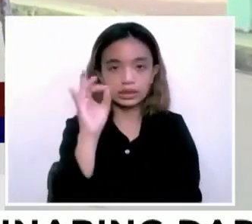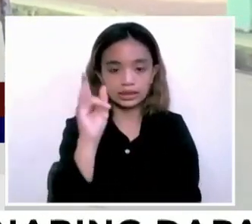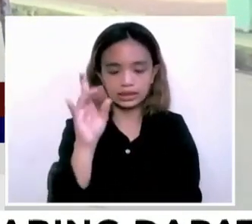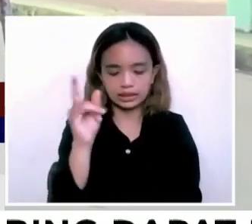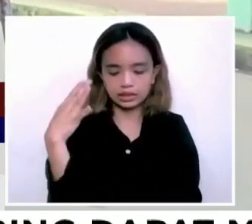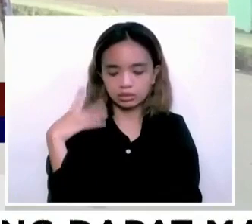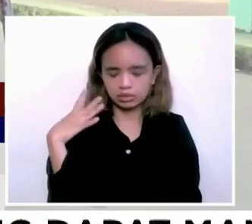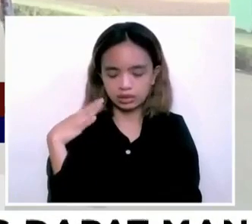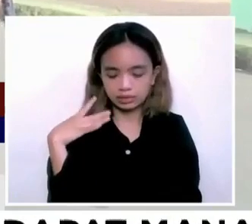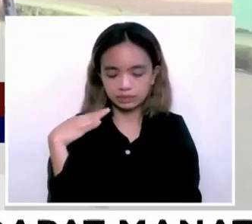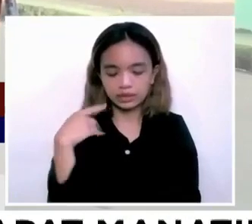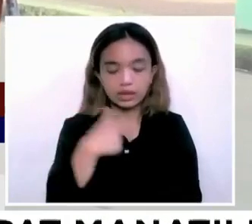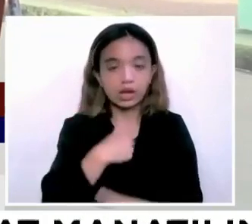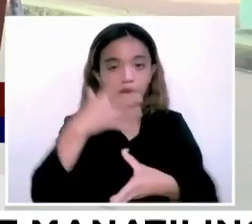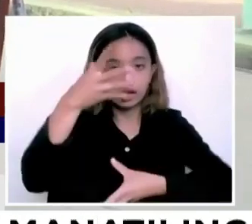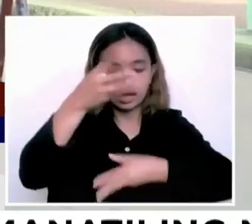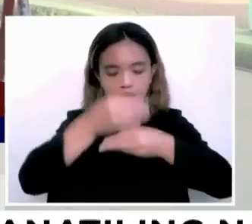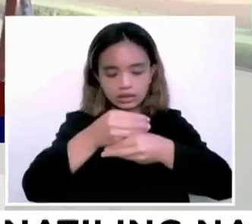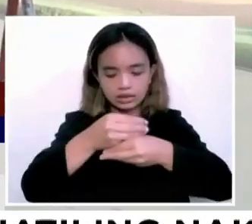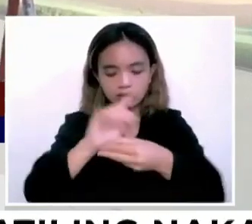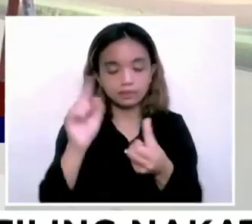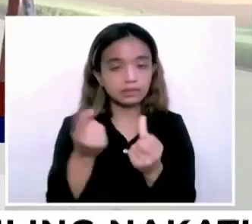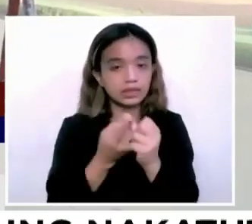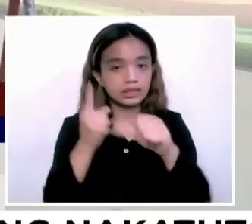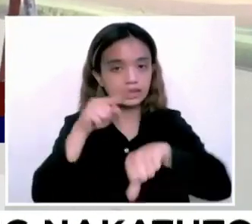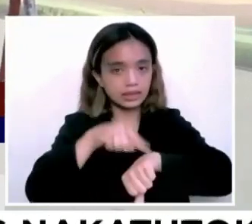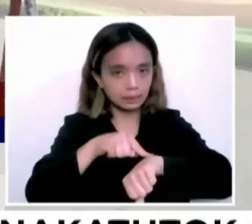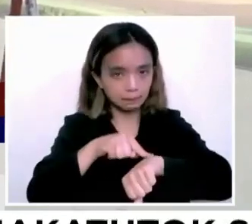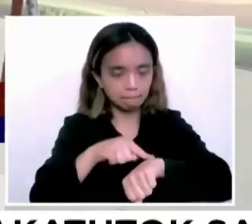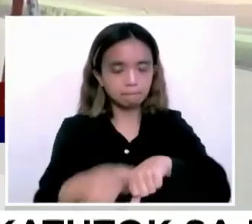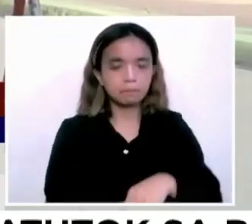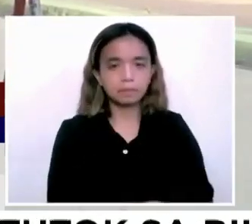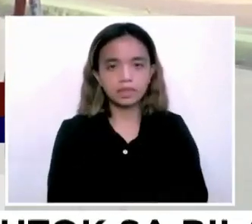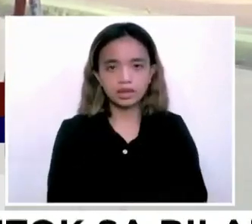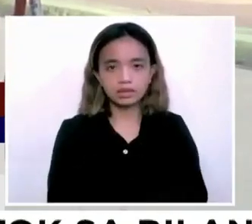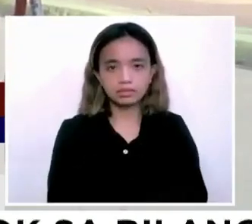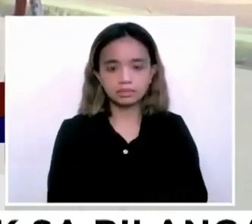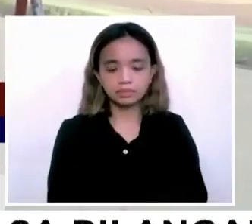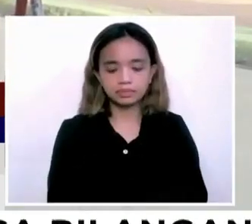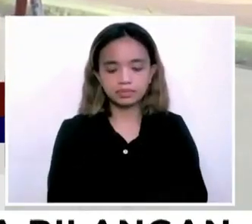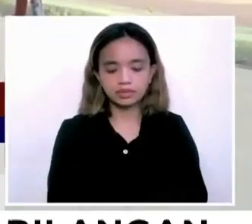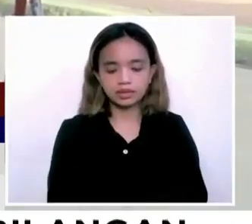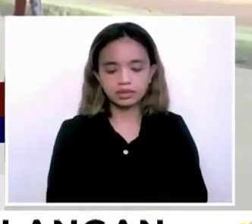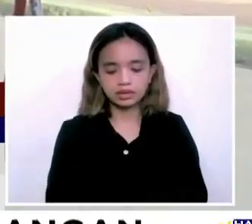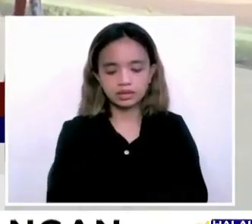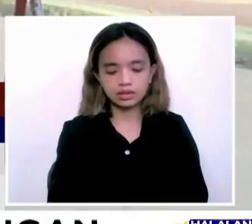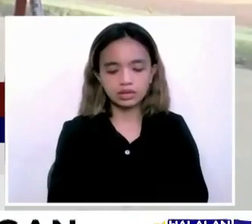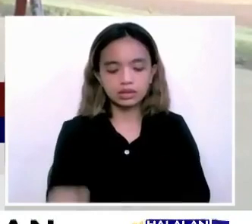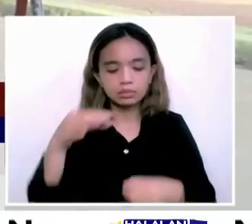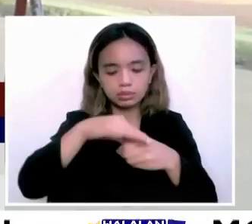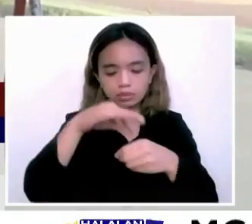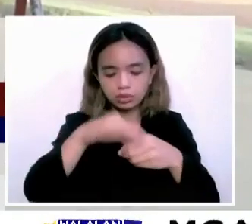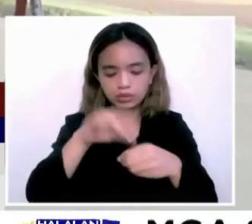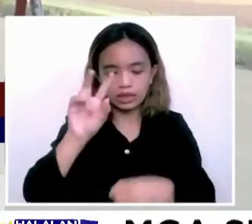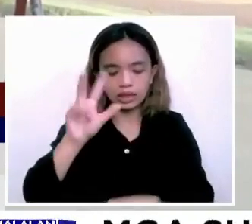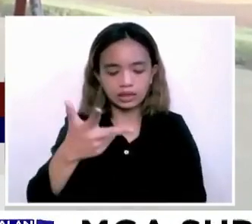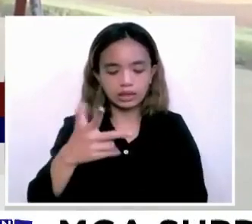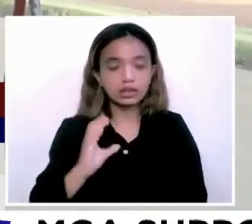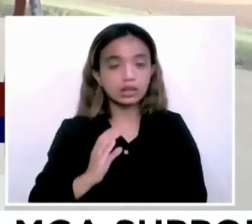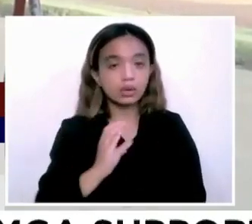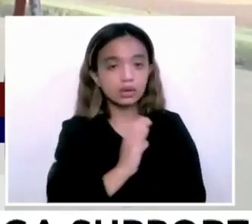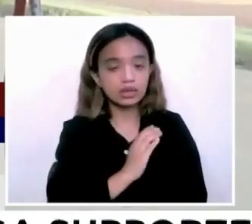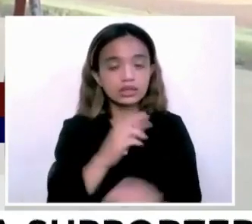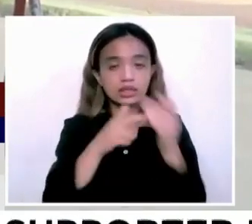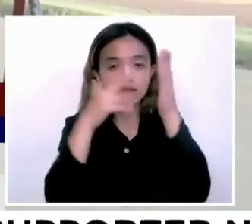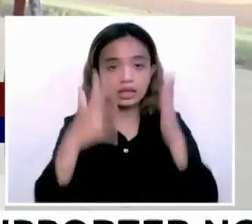Henry. Idagdag ko lamang, Henry, no, for the first time, ay bumoto ng ikatlong congressman ang mga taga-Caloocan dahil nahati